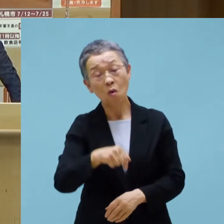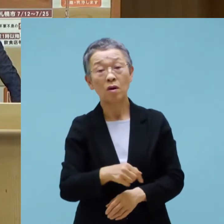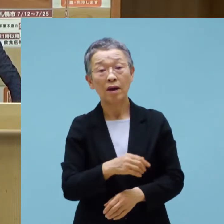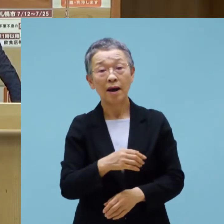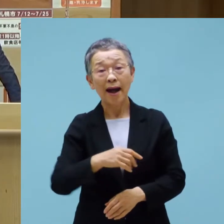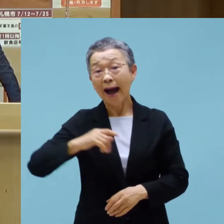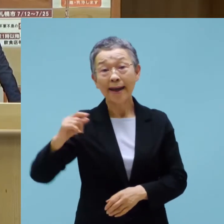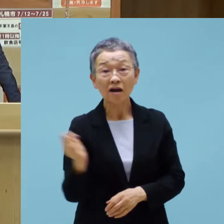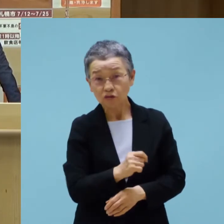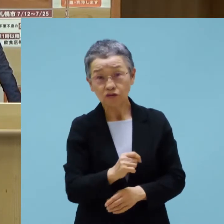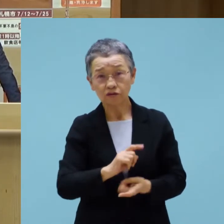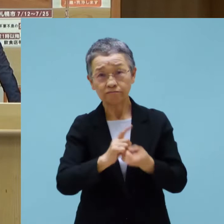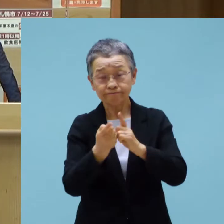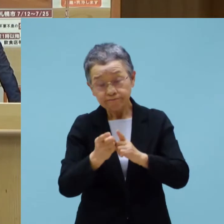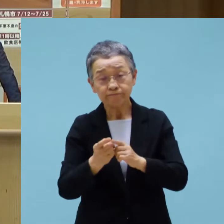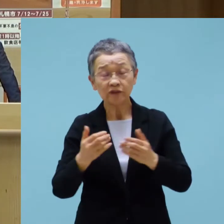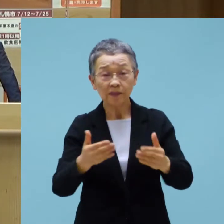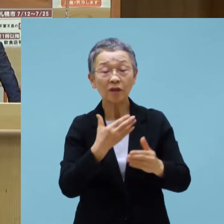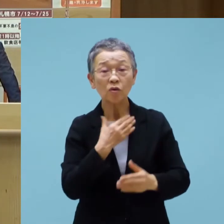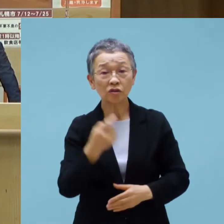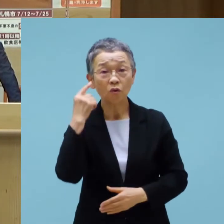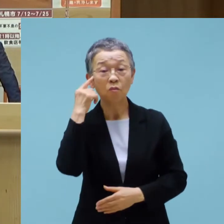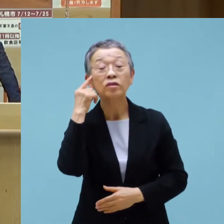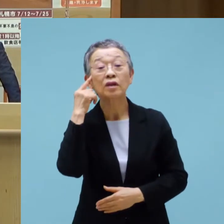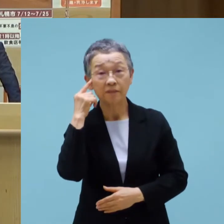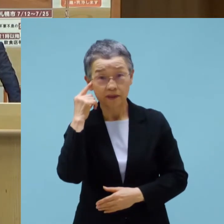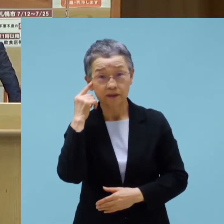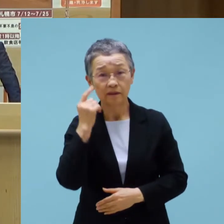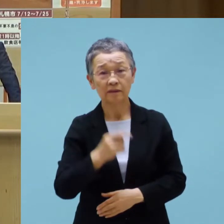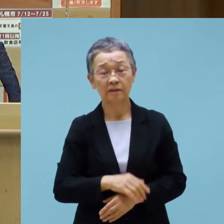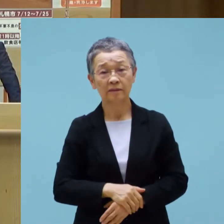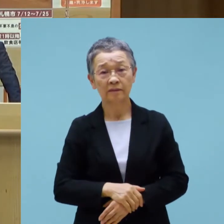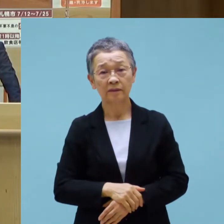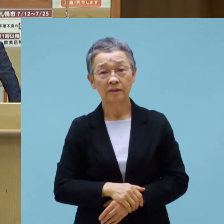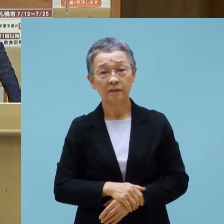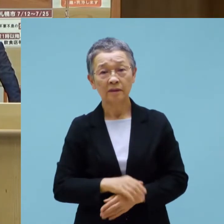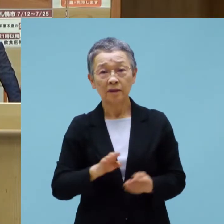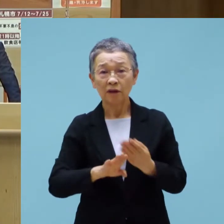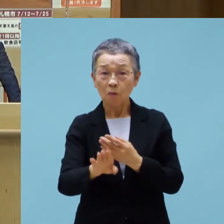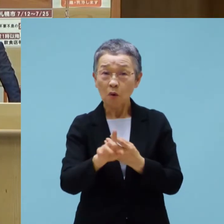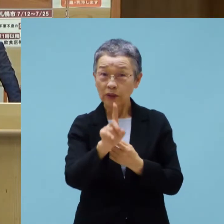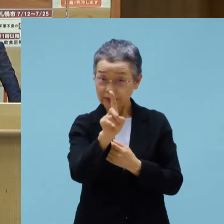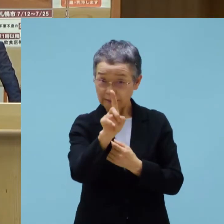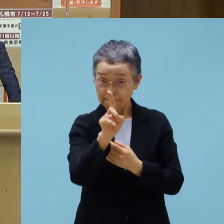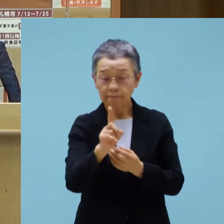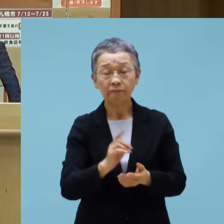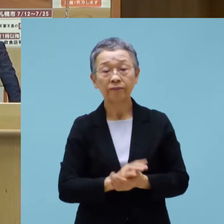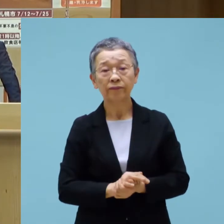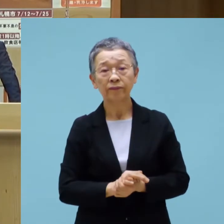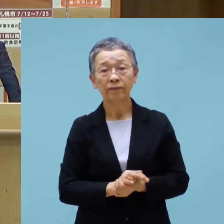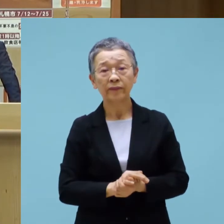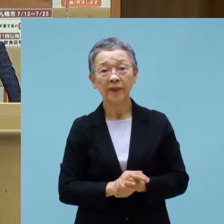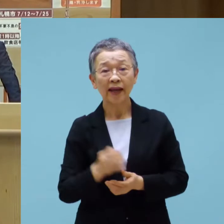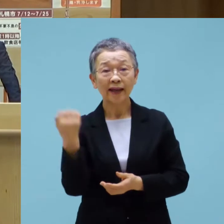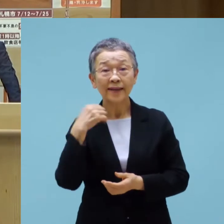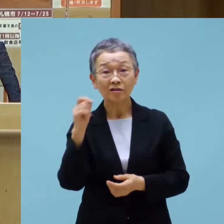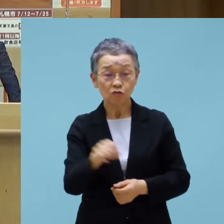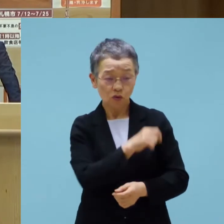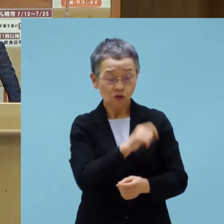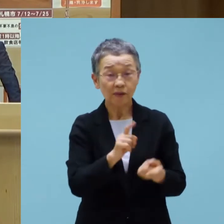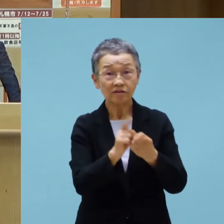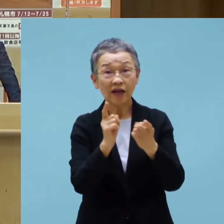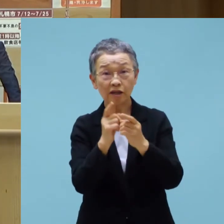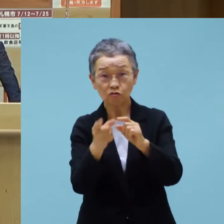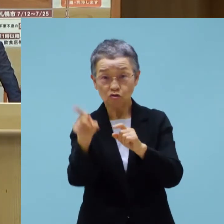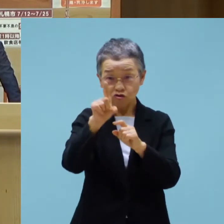早くやっていただければと思ってます。 あともう一点ちょっと別なんですけども、あの夏の特別対策の追加の部分